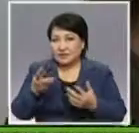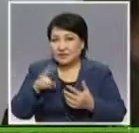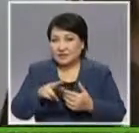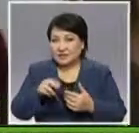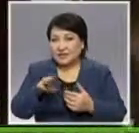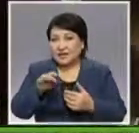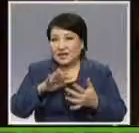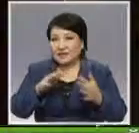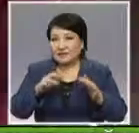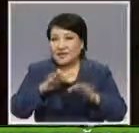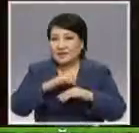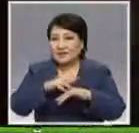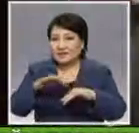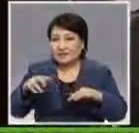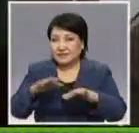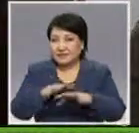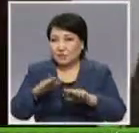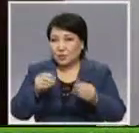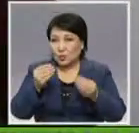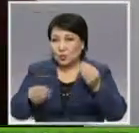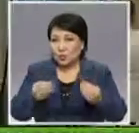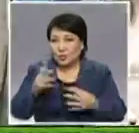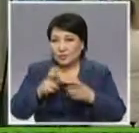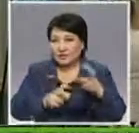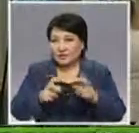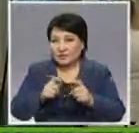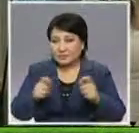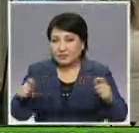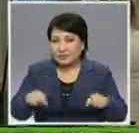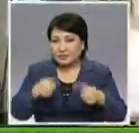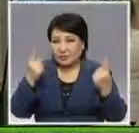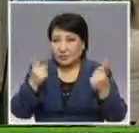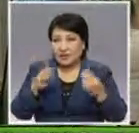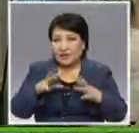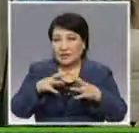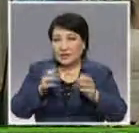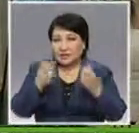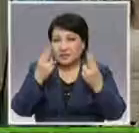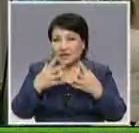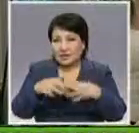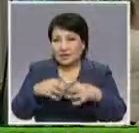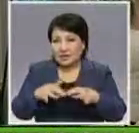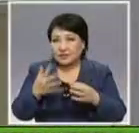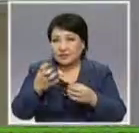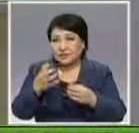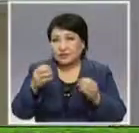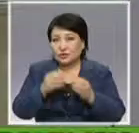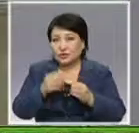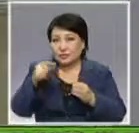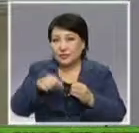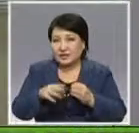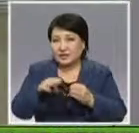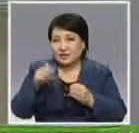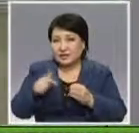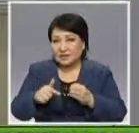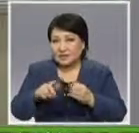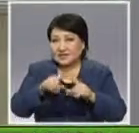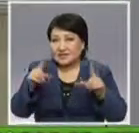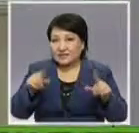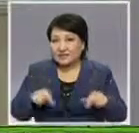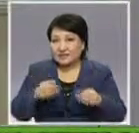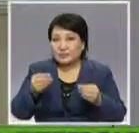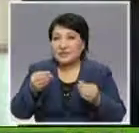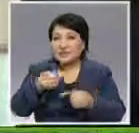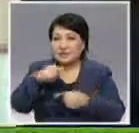дойбы өндірісін жандандырып отыр. Арнайы аппараттары да бар екен. Ал бүгінгі 510 мың теңгелік сертификат бизнесінің одан әрі өркендеуіне